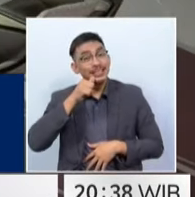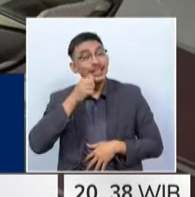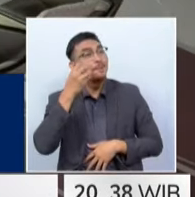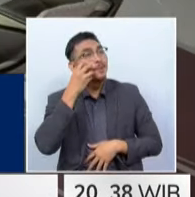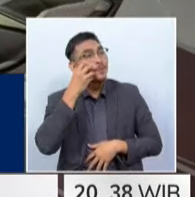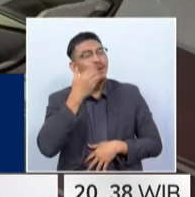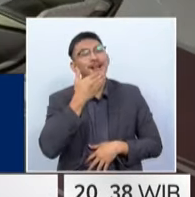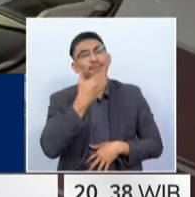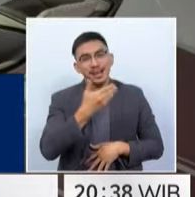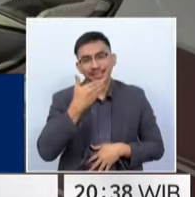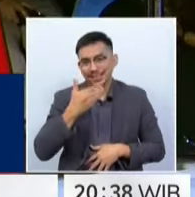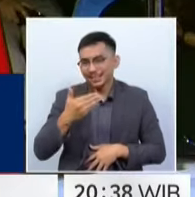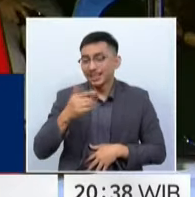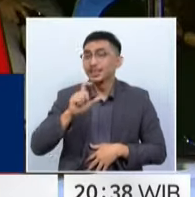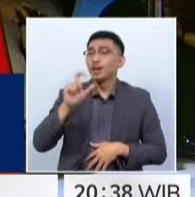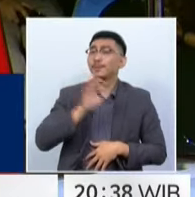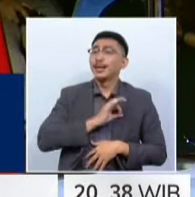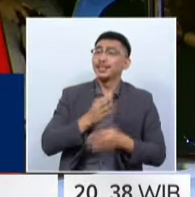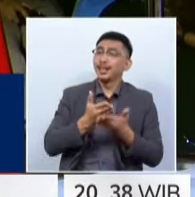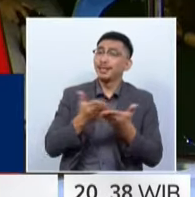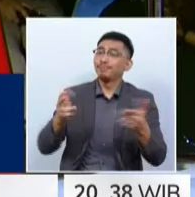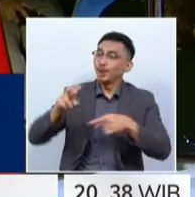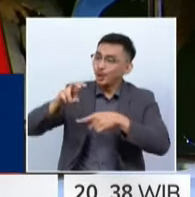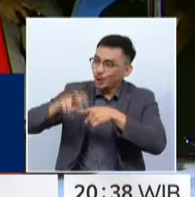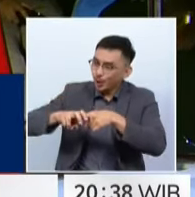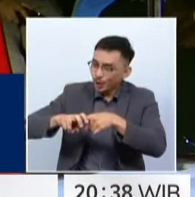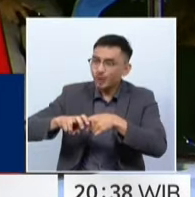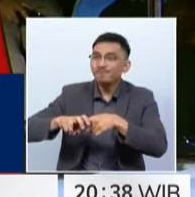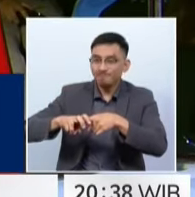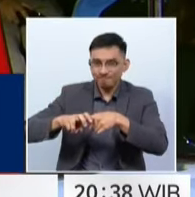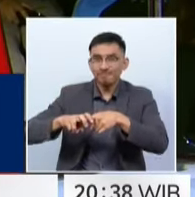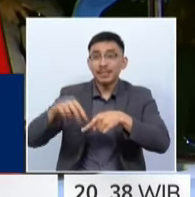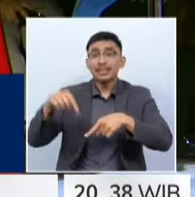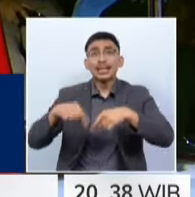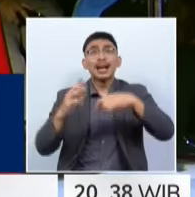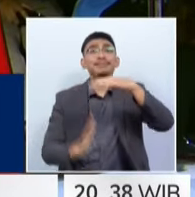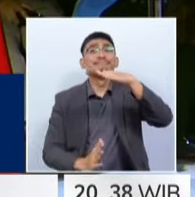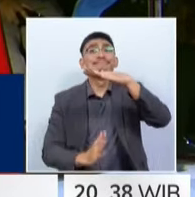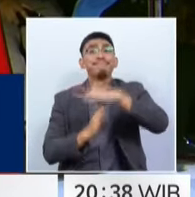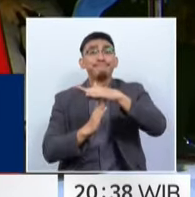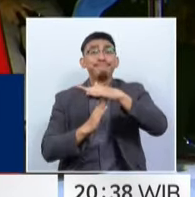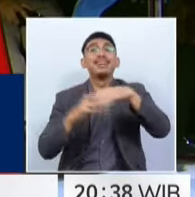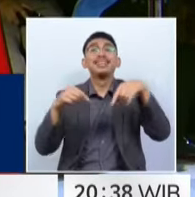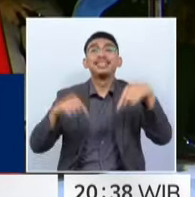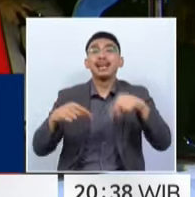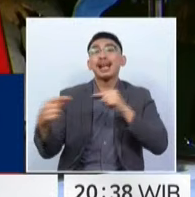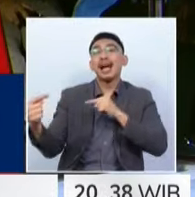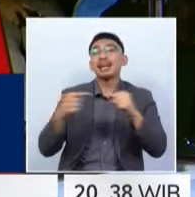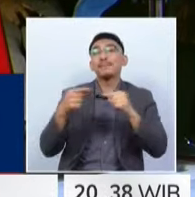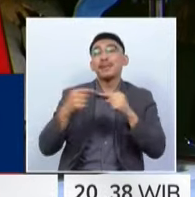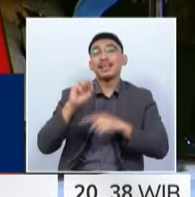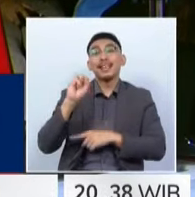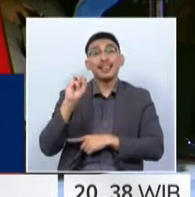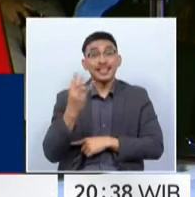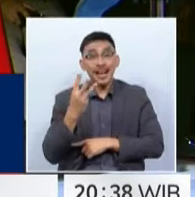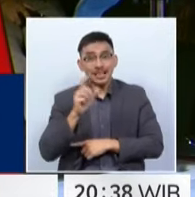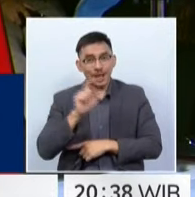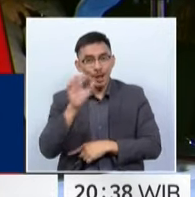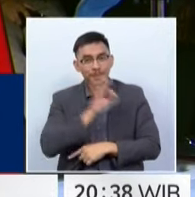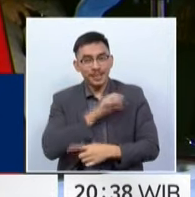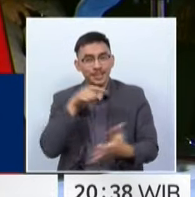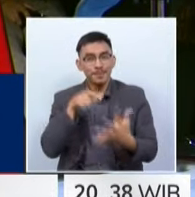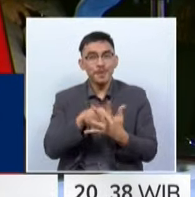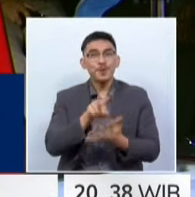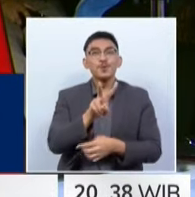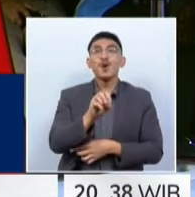kasih ke tempat duduk masing-masing dan kita akan jedas sejenak dan debat ketiga calon presiden Pemilu tahun 2024 masih akan